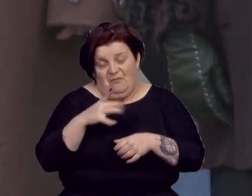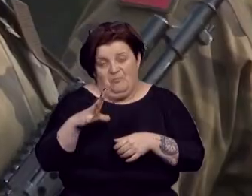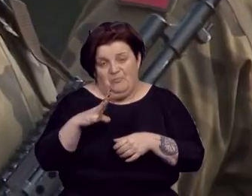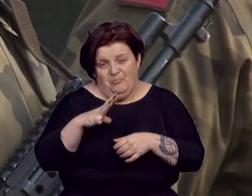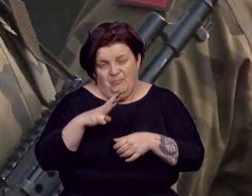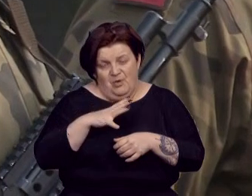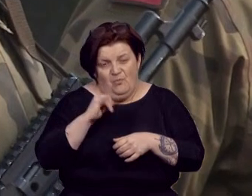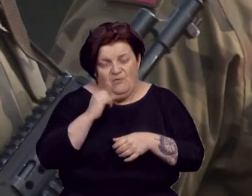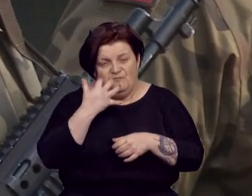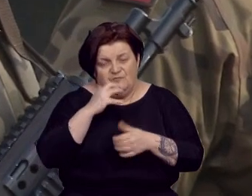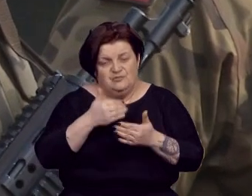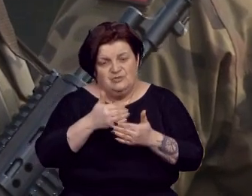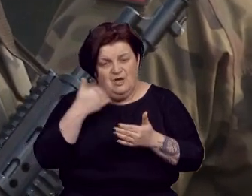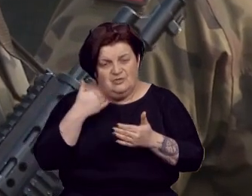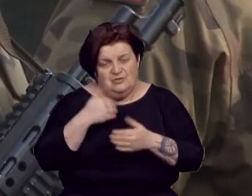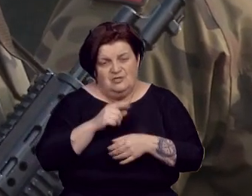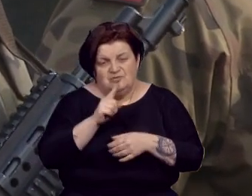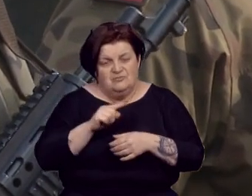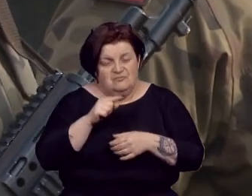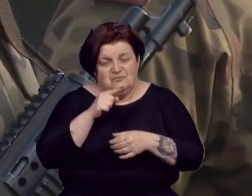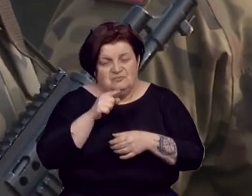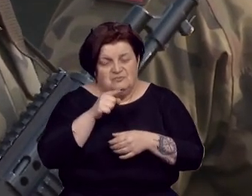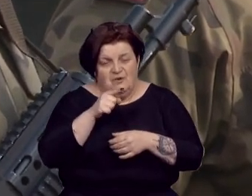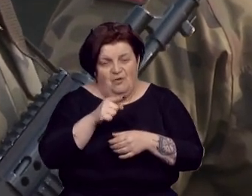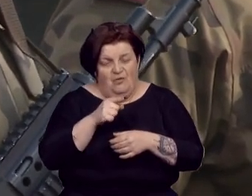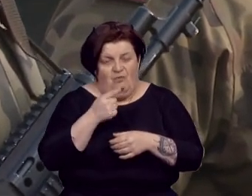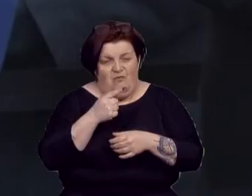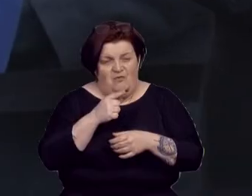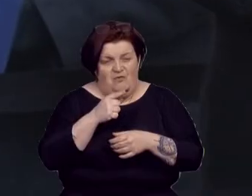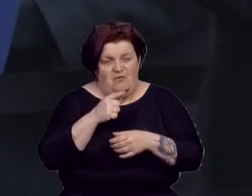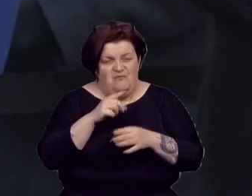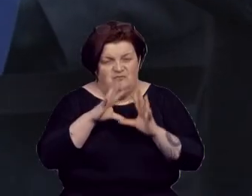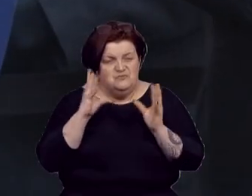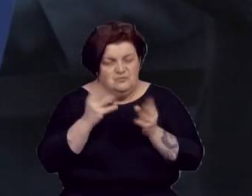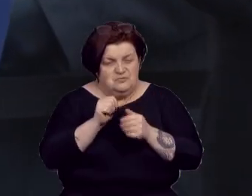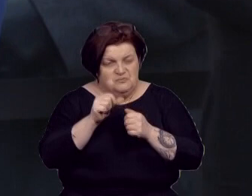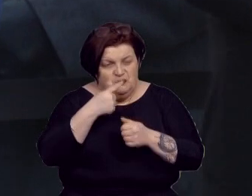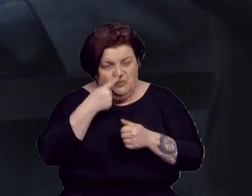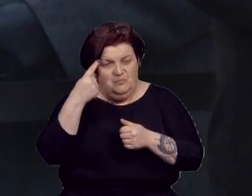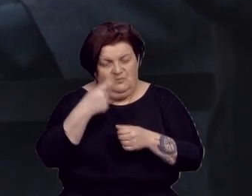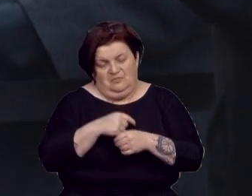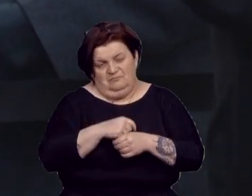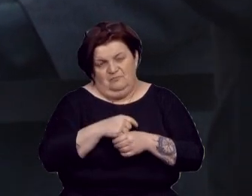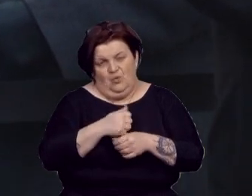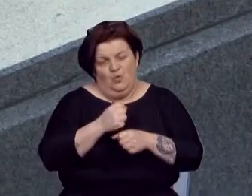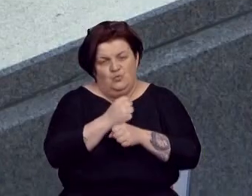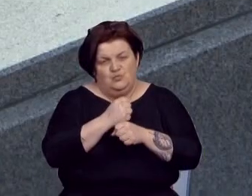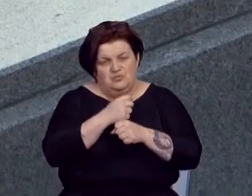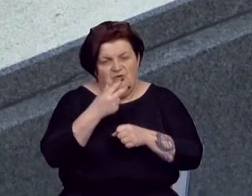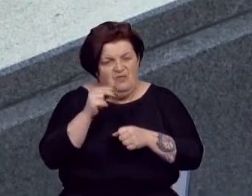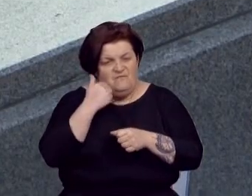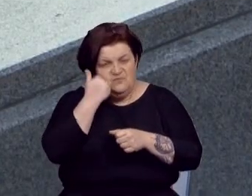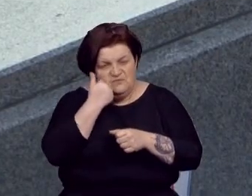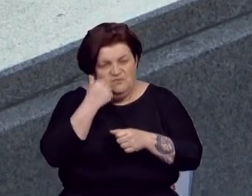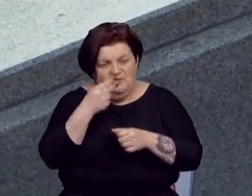bywało tu i wcześniej, z czego nigdy nie przestaliście być dumni. Grudziądz nie wstydzi się,